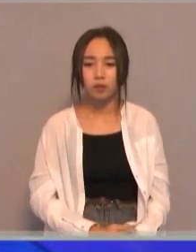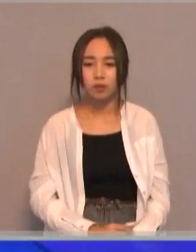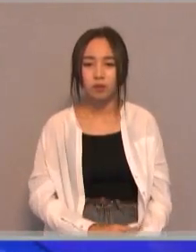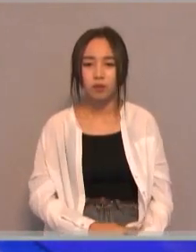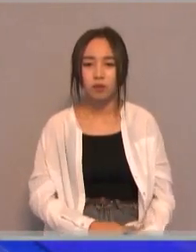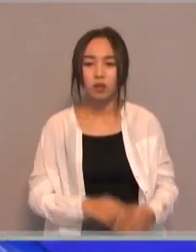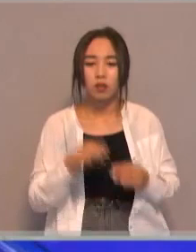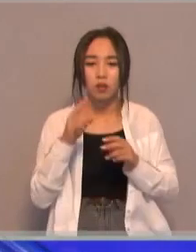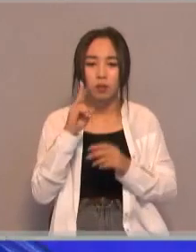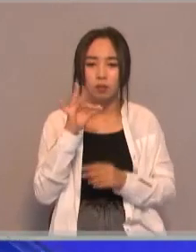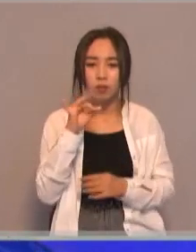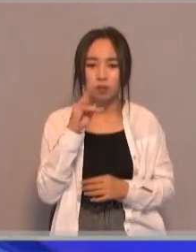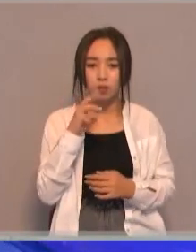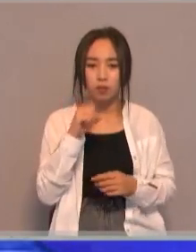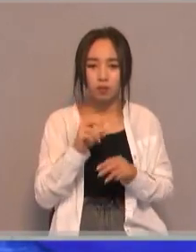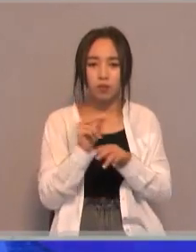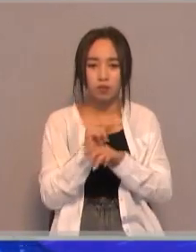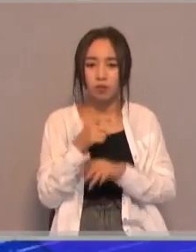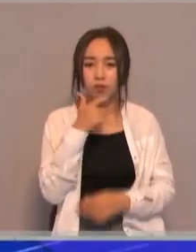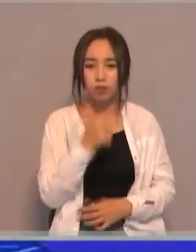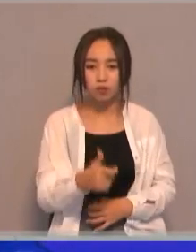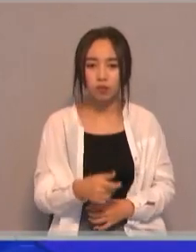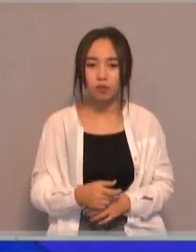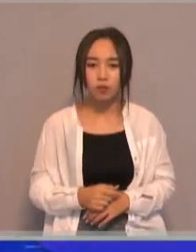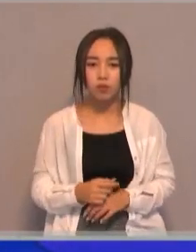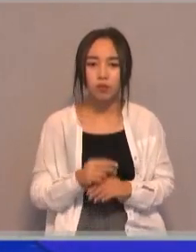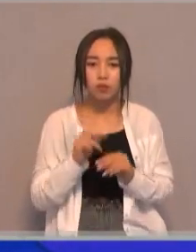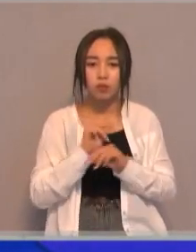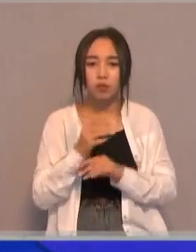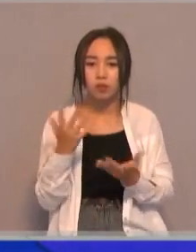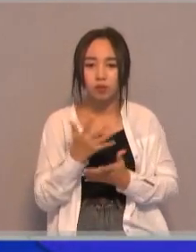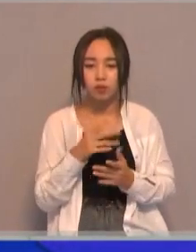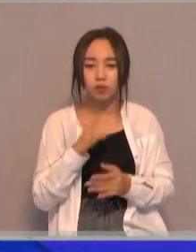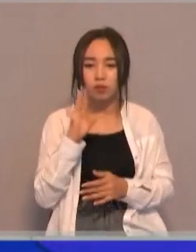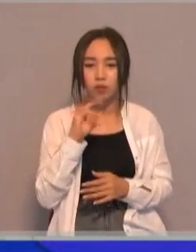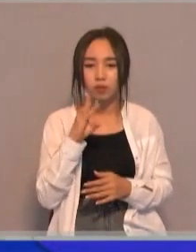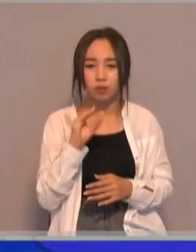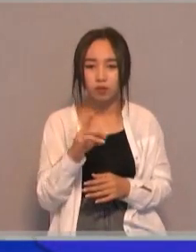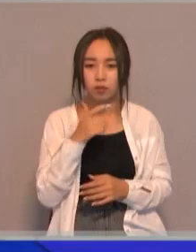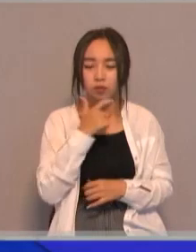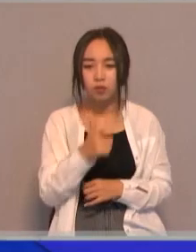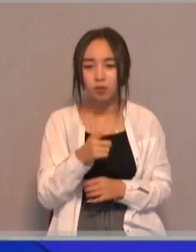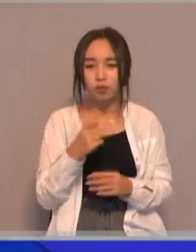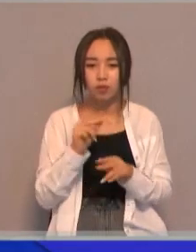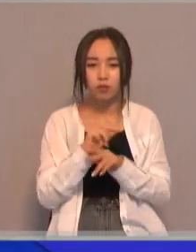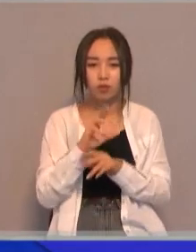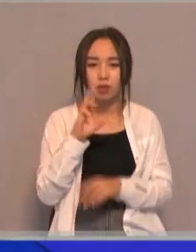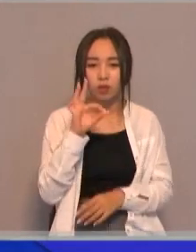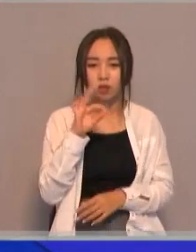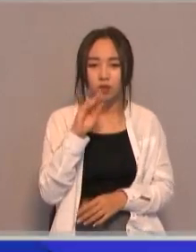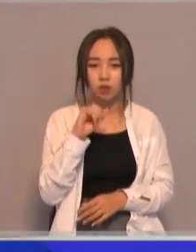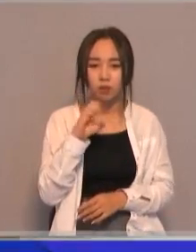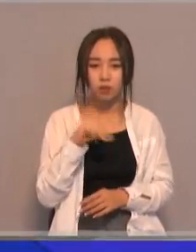барлығы. Автоматиканың бәрі украиндық фирма, Плимфа деген фирма алып келіп қояды. Сондықтан жұмыстың бәрі